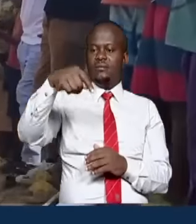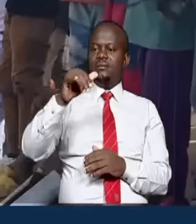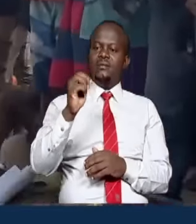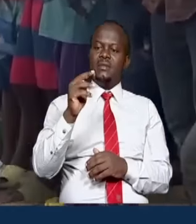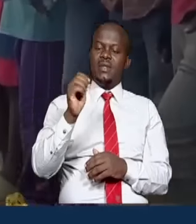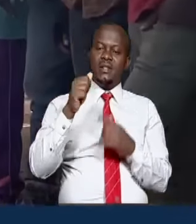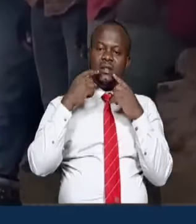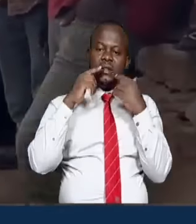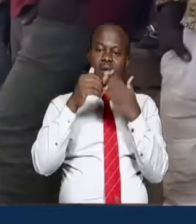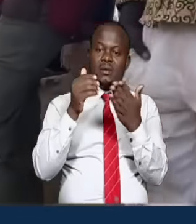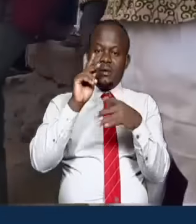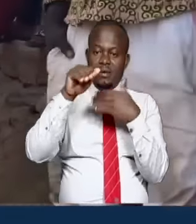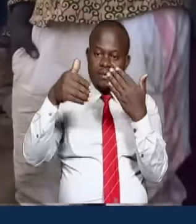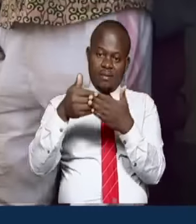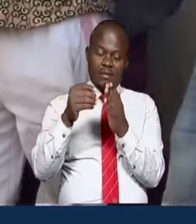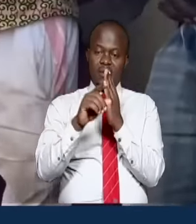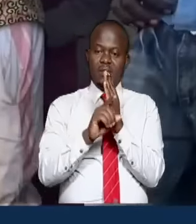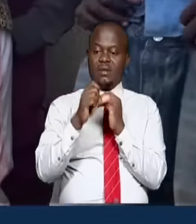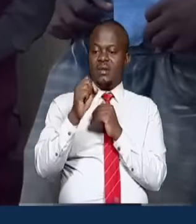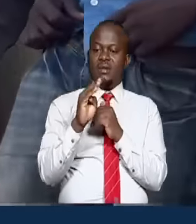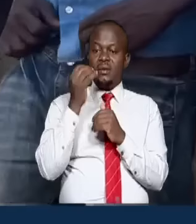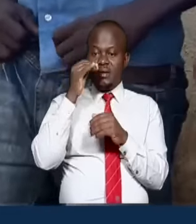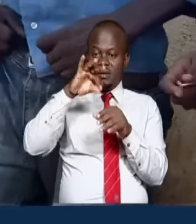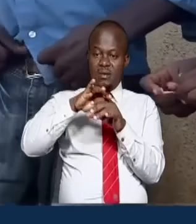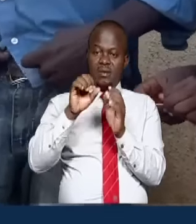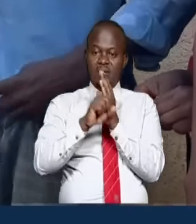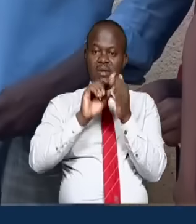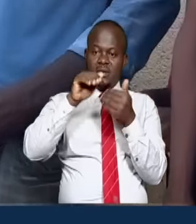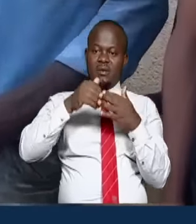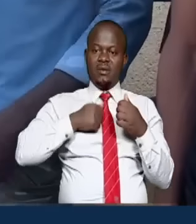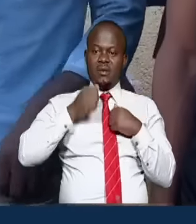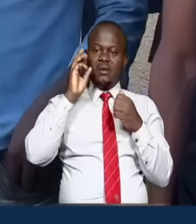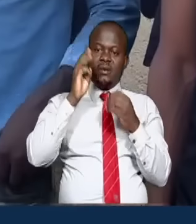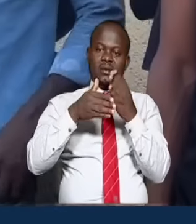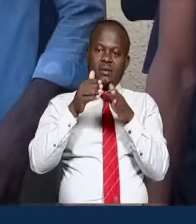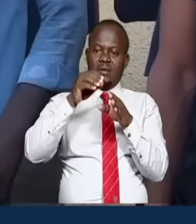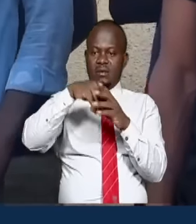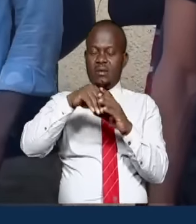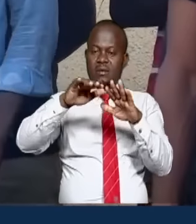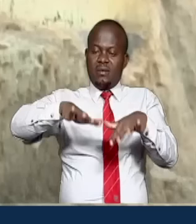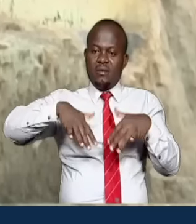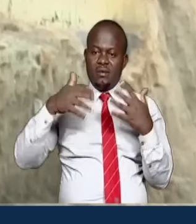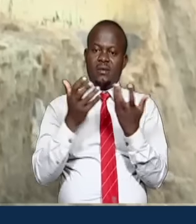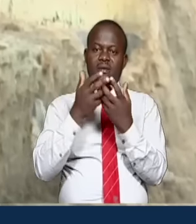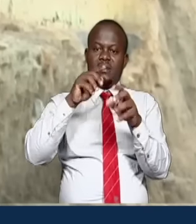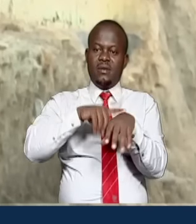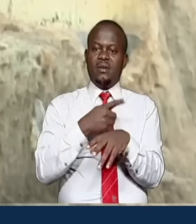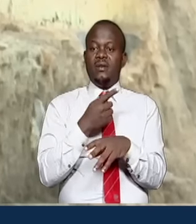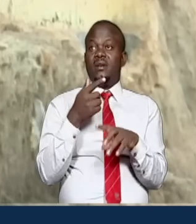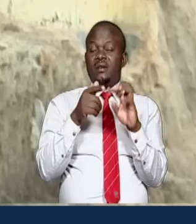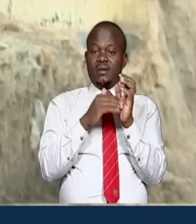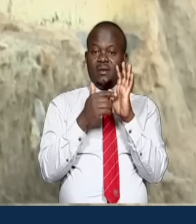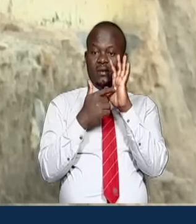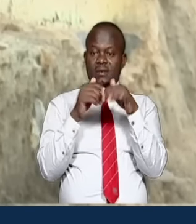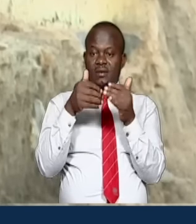Philippe yabwiye abaturage bagasaba ko nibamutora imirenge yose yo mu Rwanda azayubakamo za stade zigezweho. Nikibamenyesha